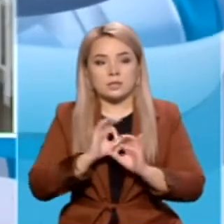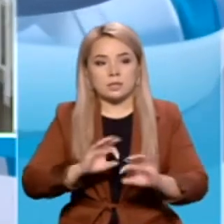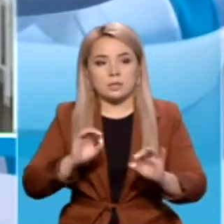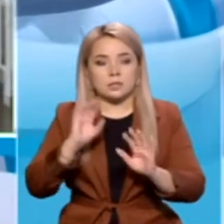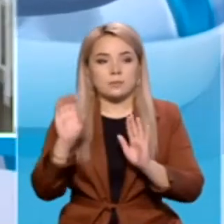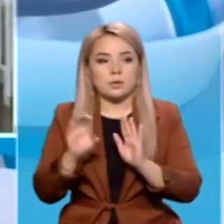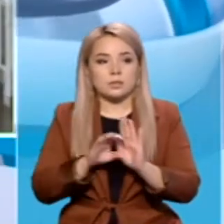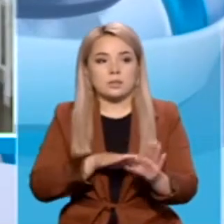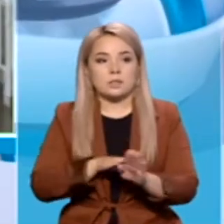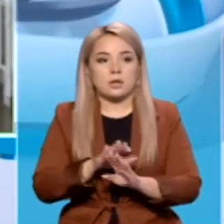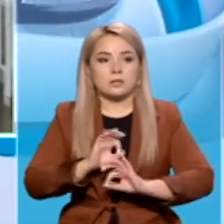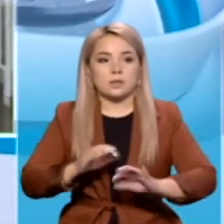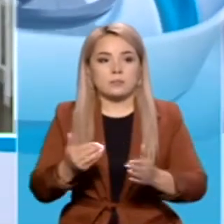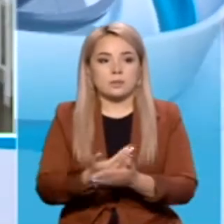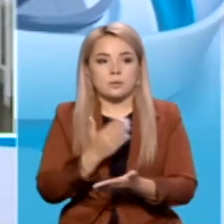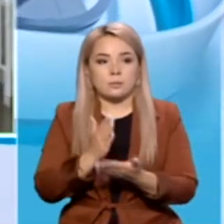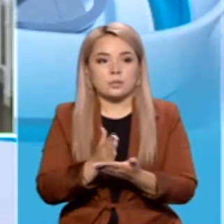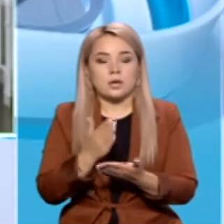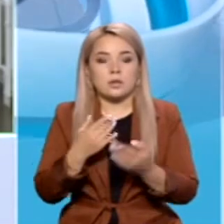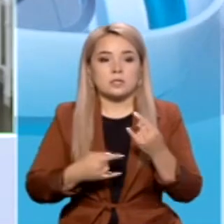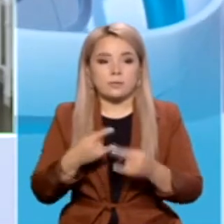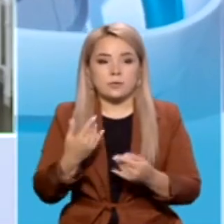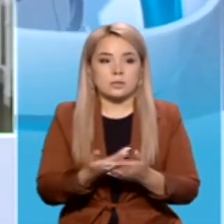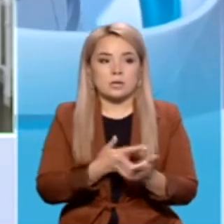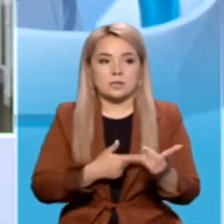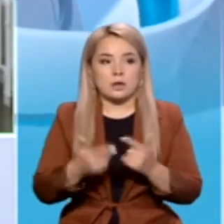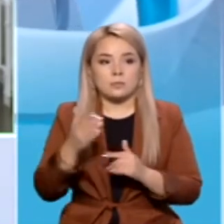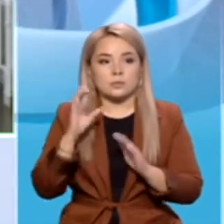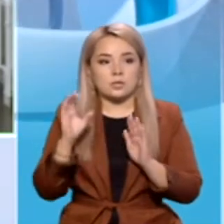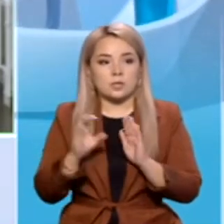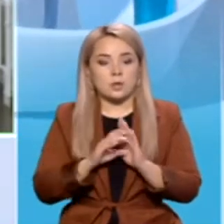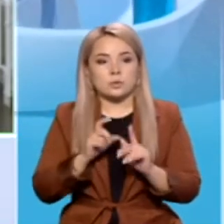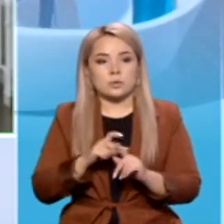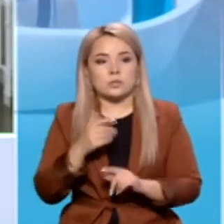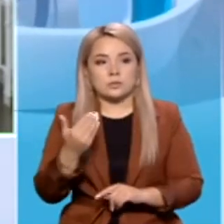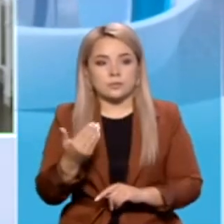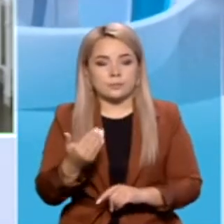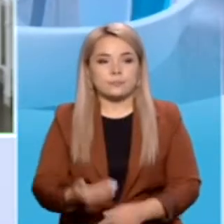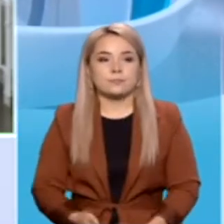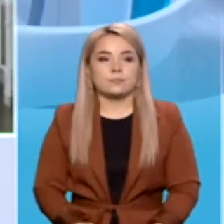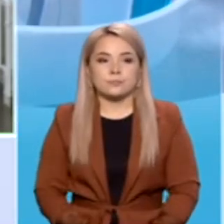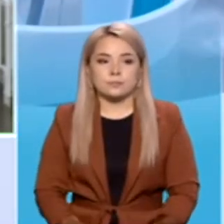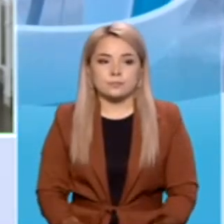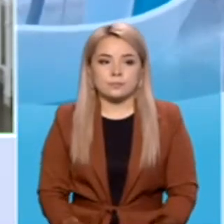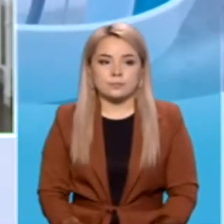Көшербай тарқатады. Тікелей эфирге шығуға әзір тұр. Берік, сөз өзіңізде. Қайырлы күн.